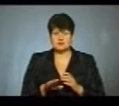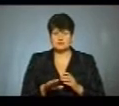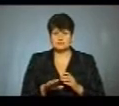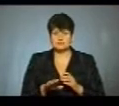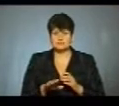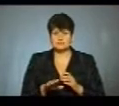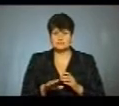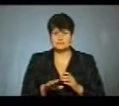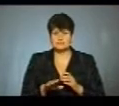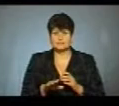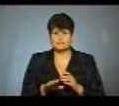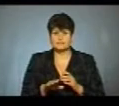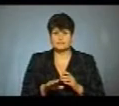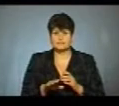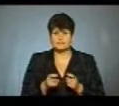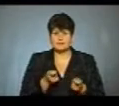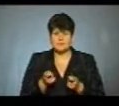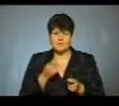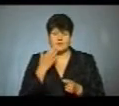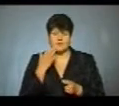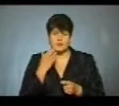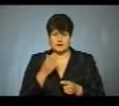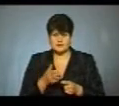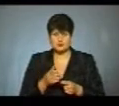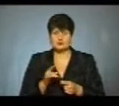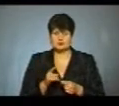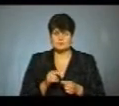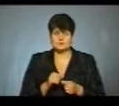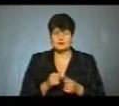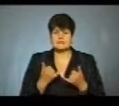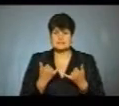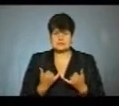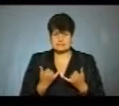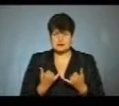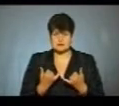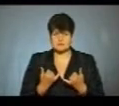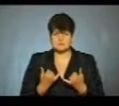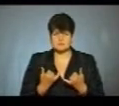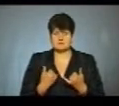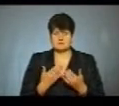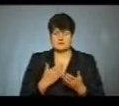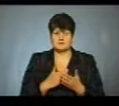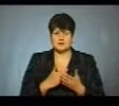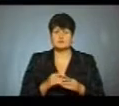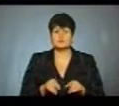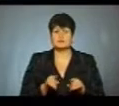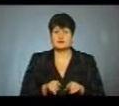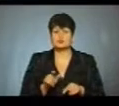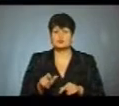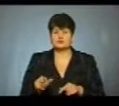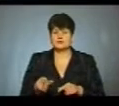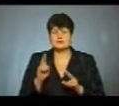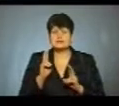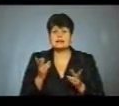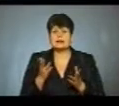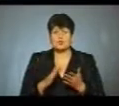будуть надзвичайно полегшені. Тому що ну, зараз ми стикаємося з тим, що люди не знають, на